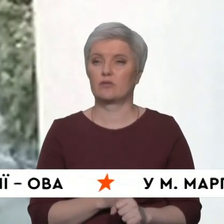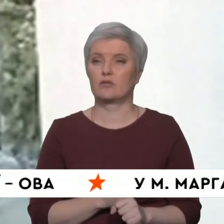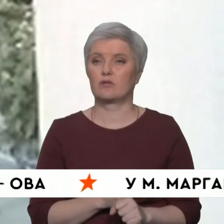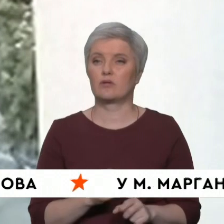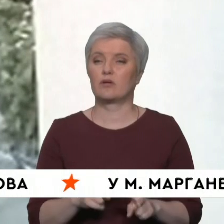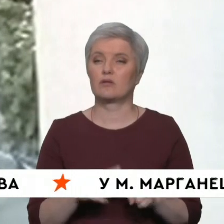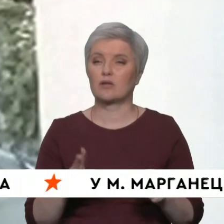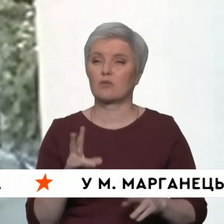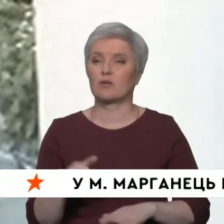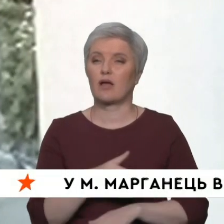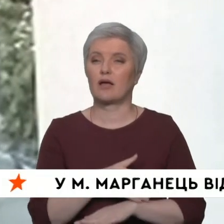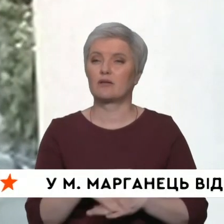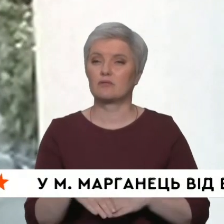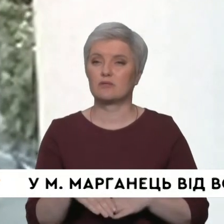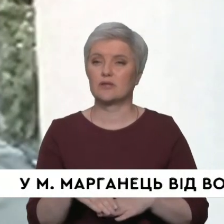на вулицях.